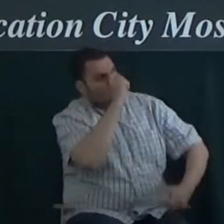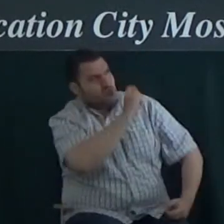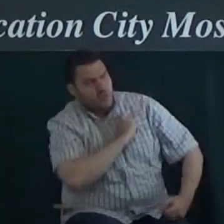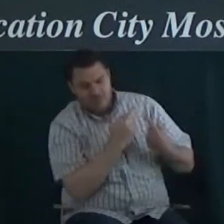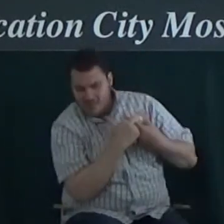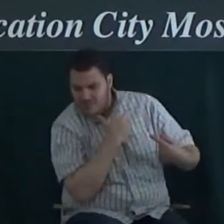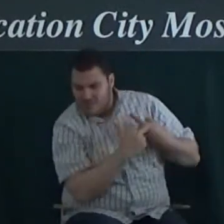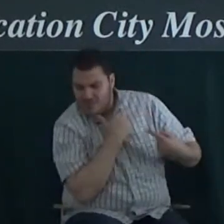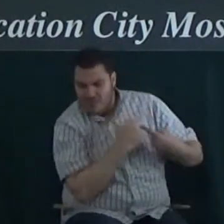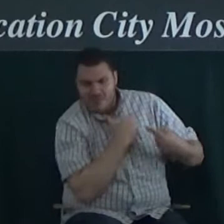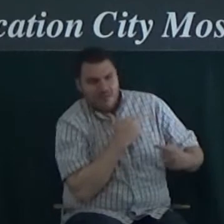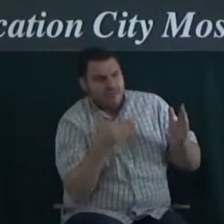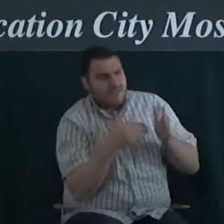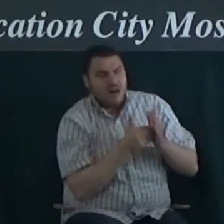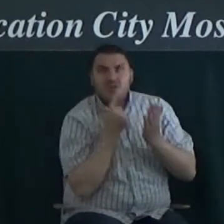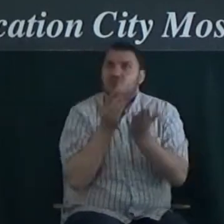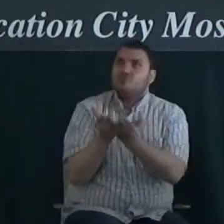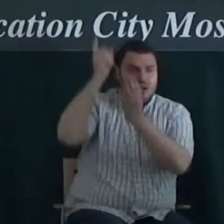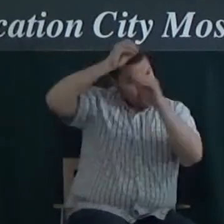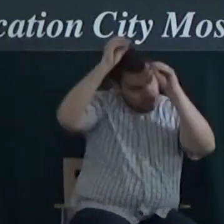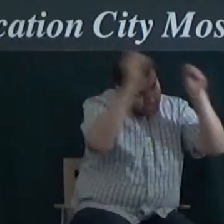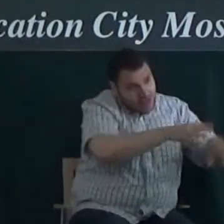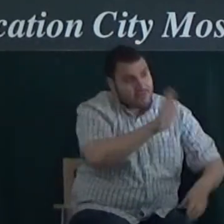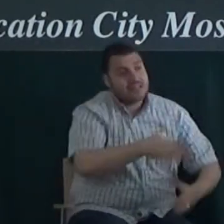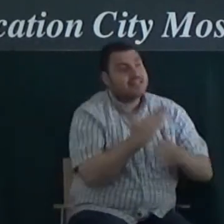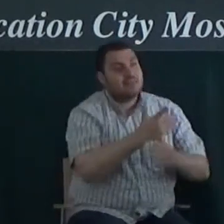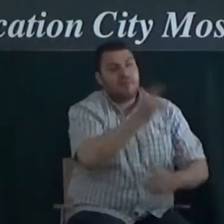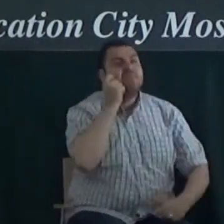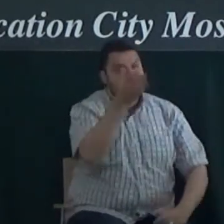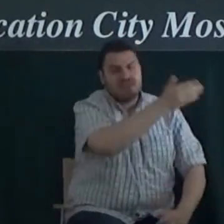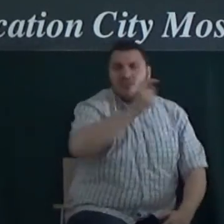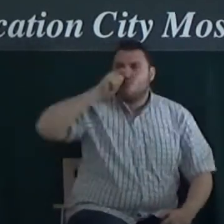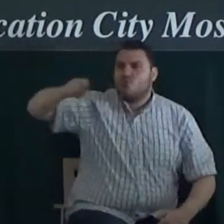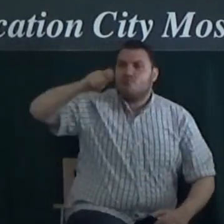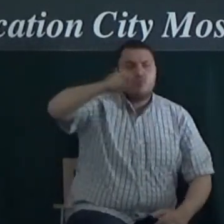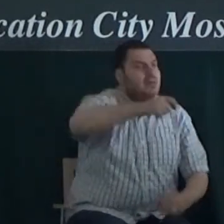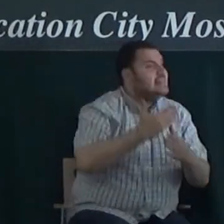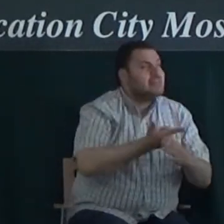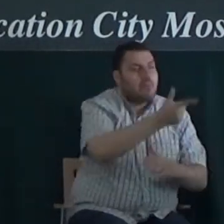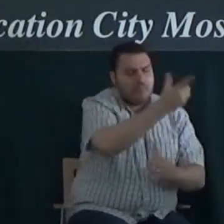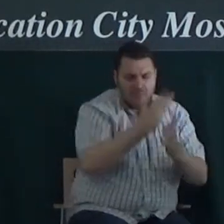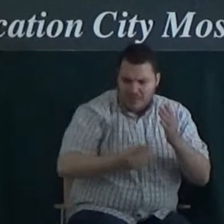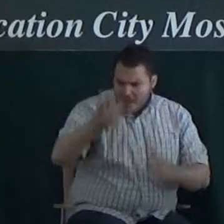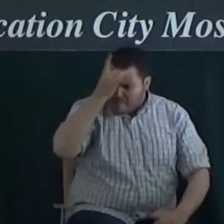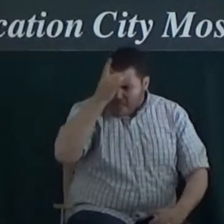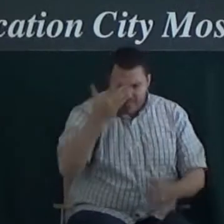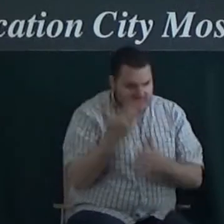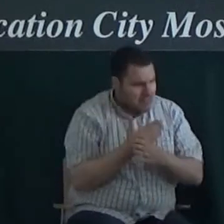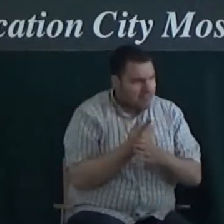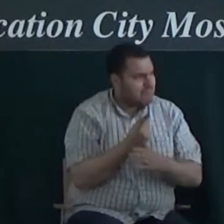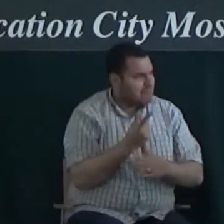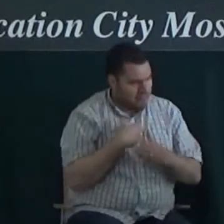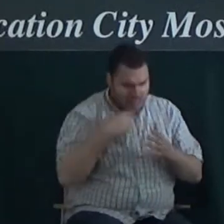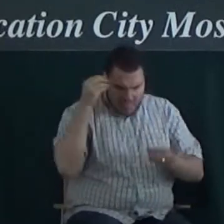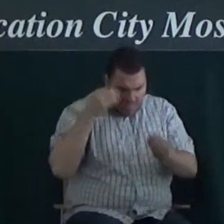وهو لا يشعر، فيمرض أولاده وهو لا يدري أن ذلك اقتصاصاً لمن ظلمه أو اعتدى على ماله، أو